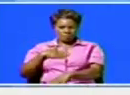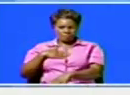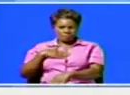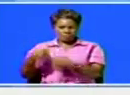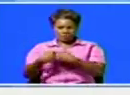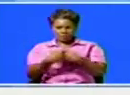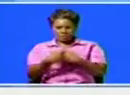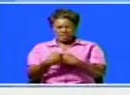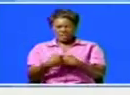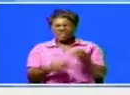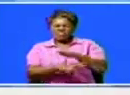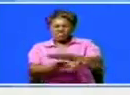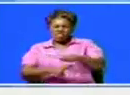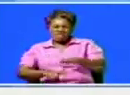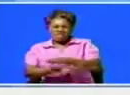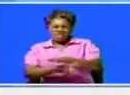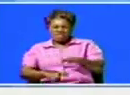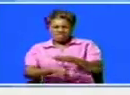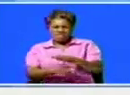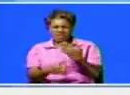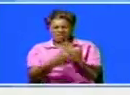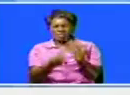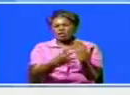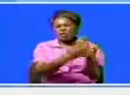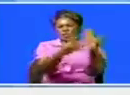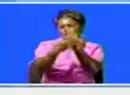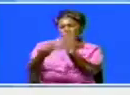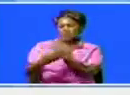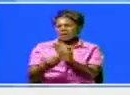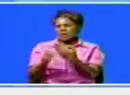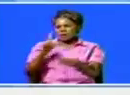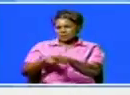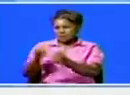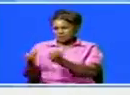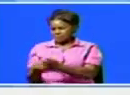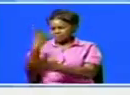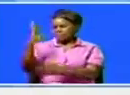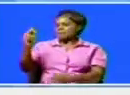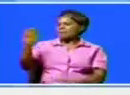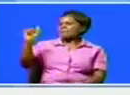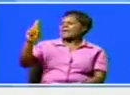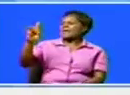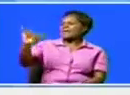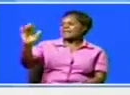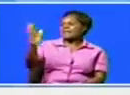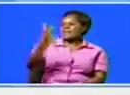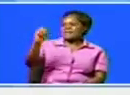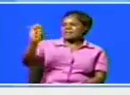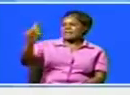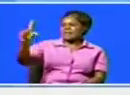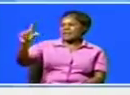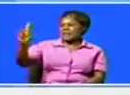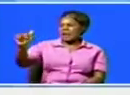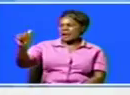nyingi, piracy. Atujui historia, unaweza tuambia kidogo tuko fupi. Nilipofanya ngoma ya Merimela, baada ya